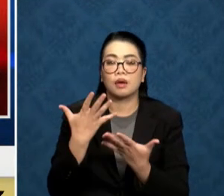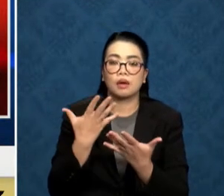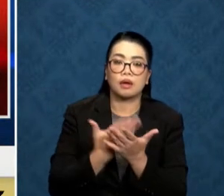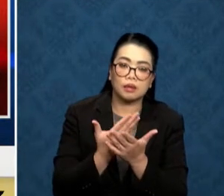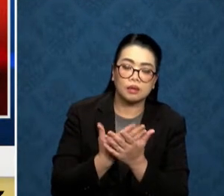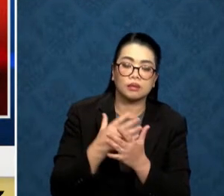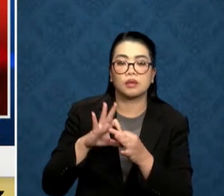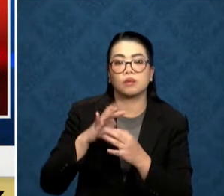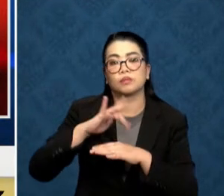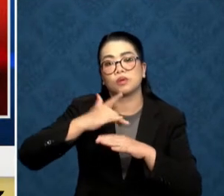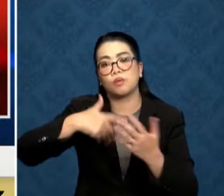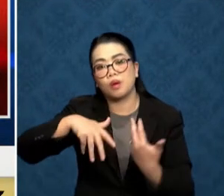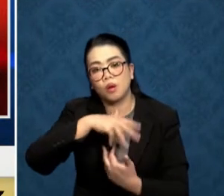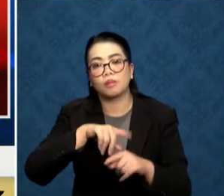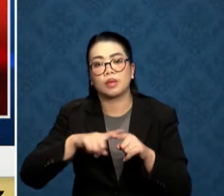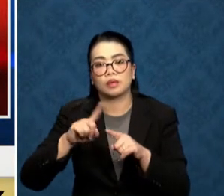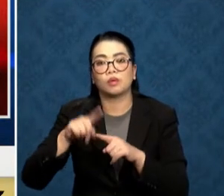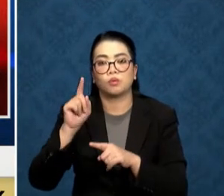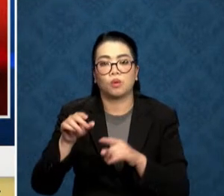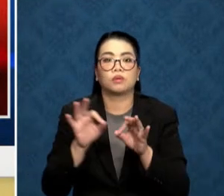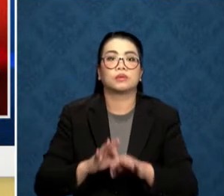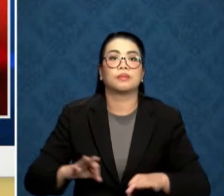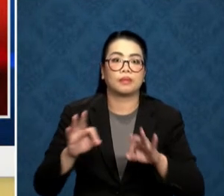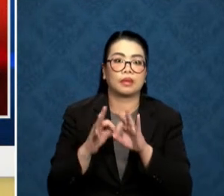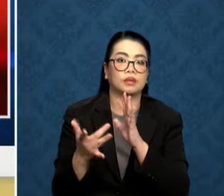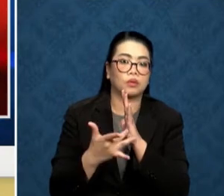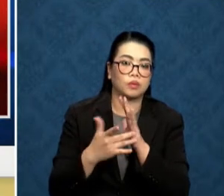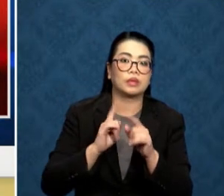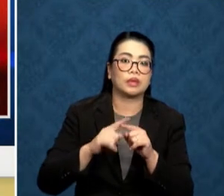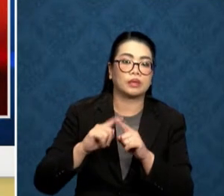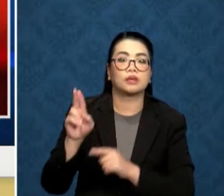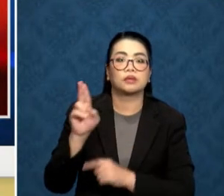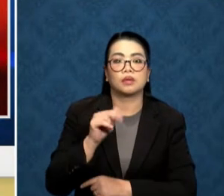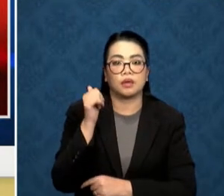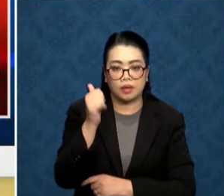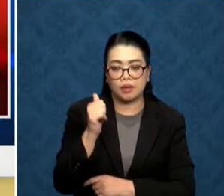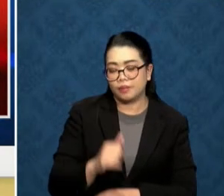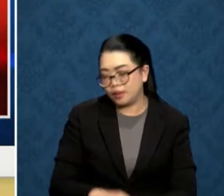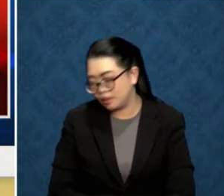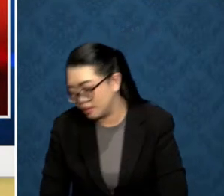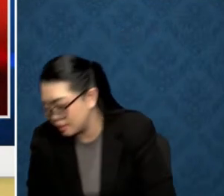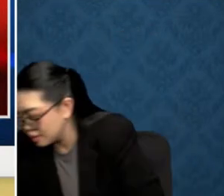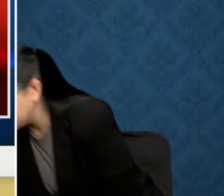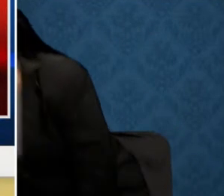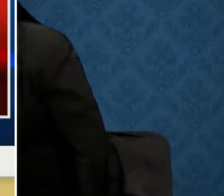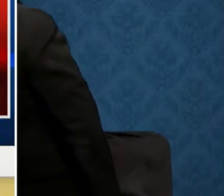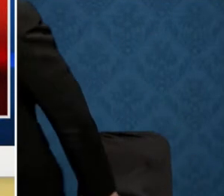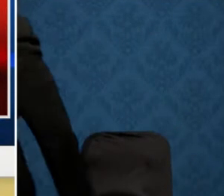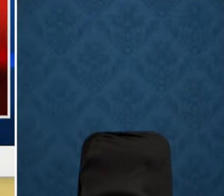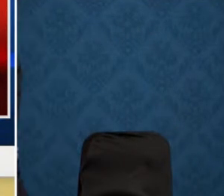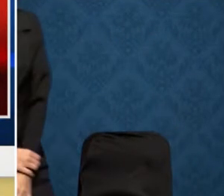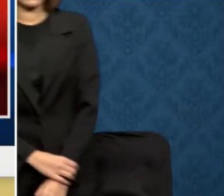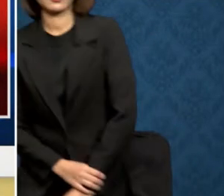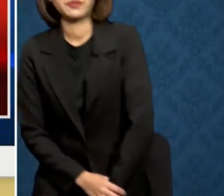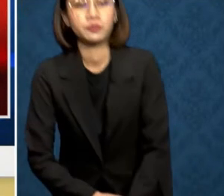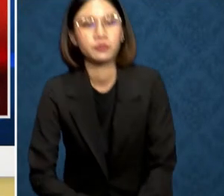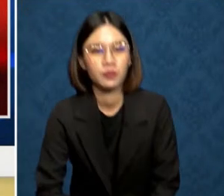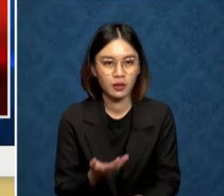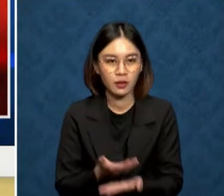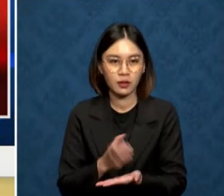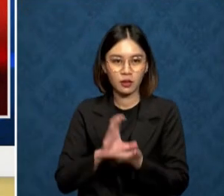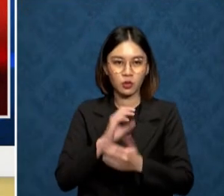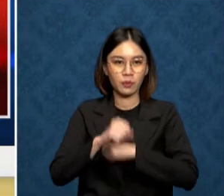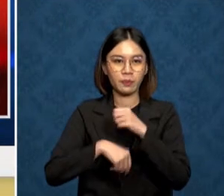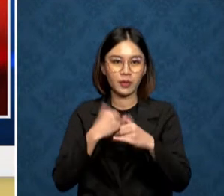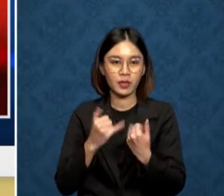แดล้อมและส่งสำคัญครับ ที่ผมเห็นการจดงบประมาณของรัฐบาลใปีนี้ให้ความสำคัญในเรื่องข